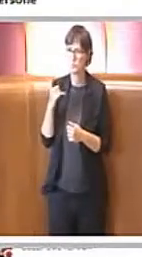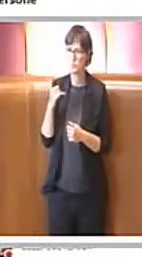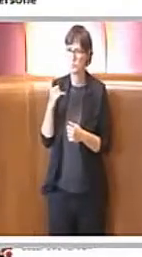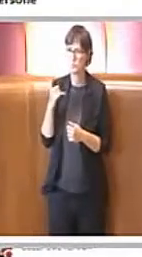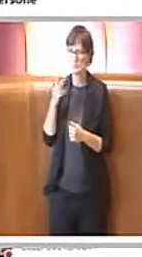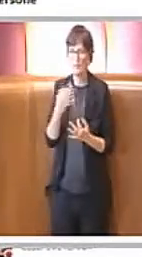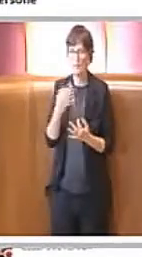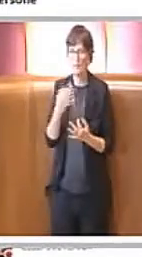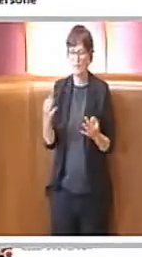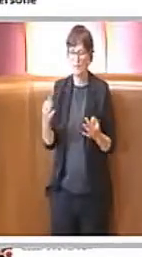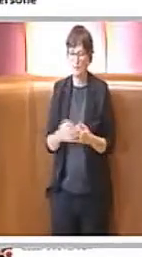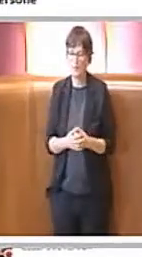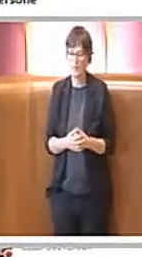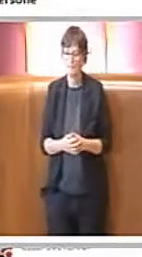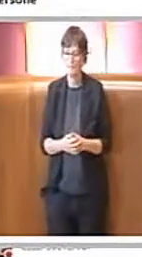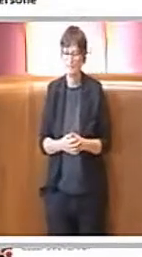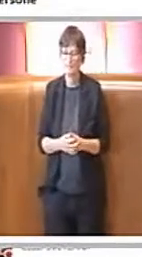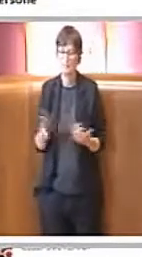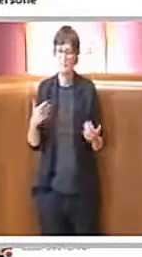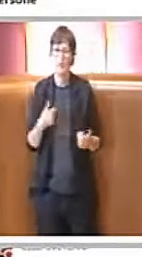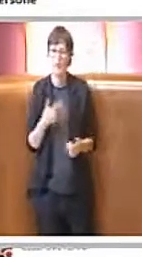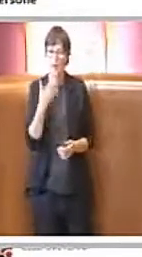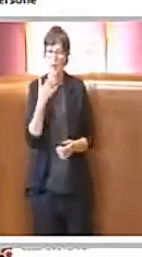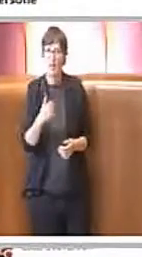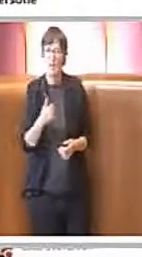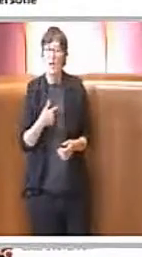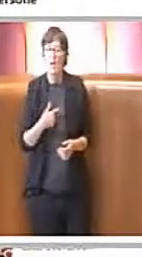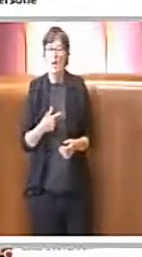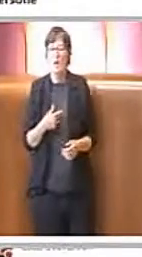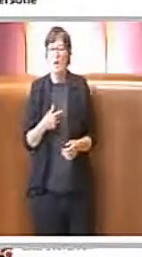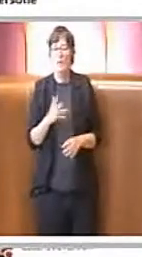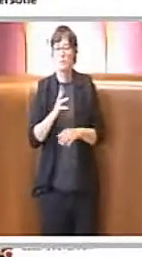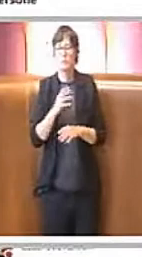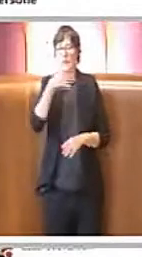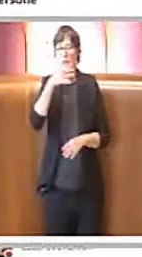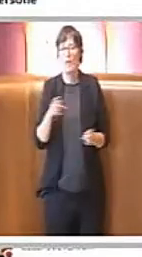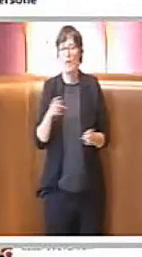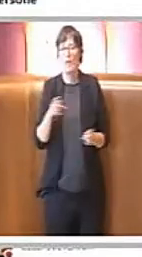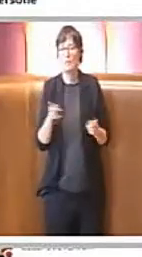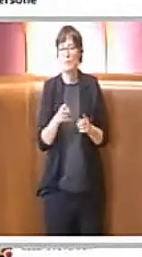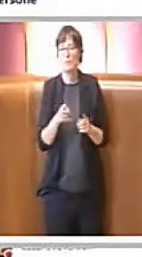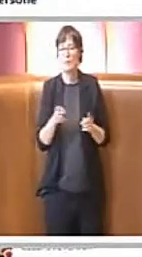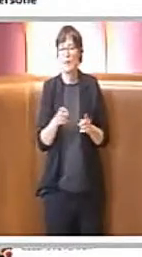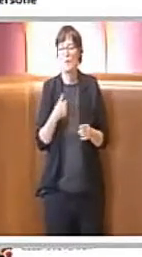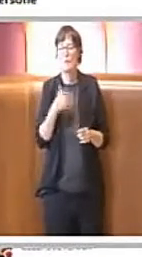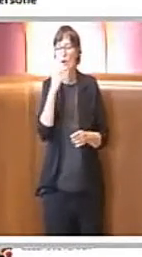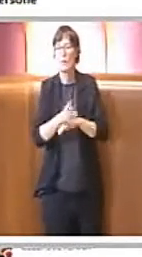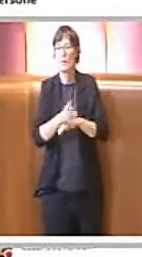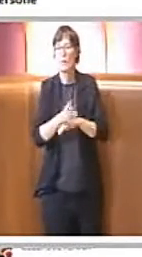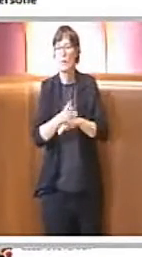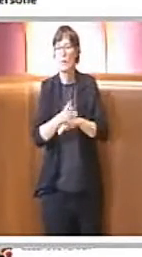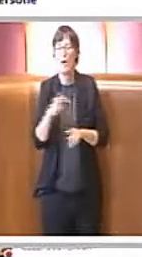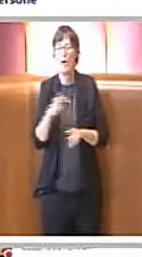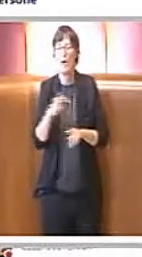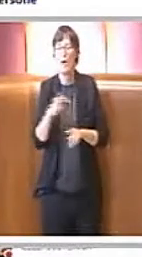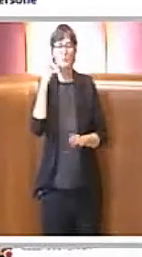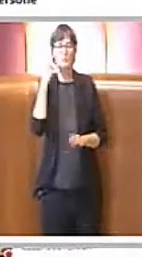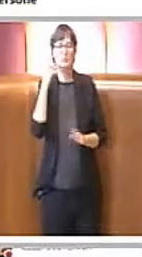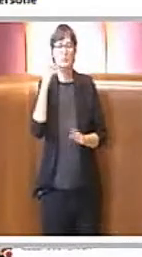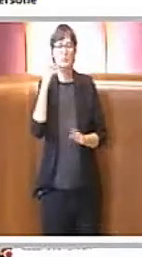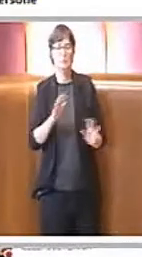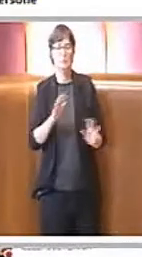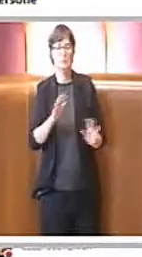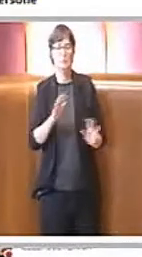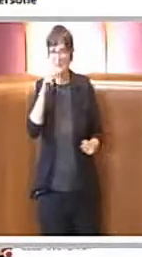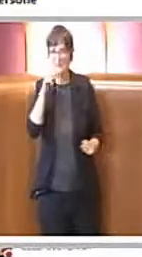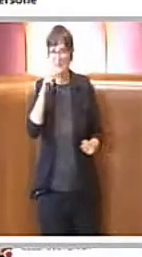Grazie mille Presidente. Allora, guardi, io intervengo brevemente per rispondere. Volevo neanche intervenire, però ho sentito delle cose che